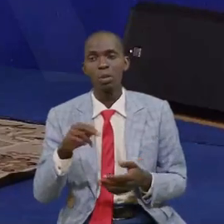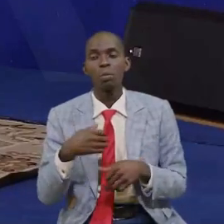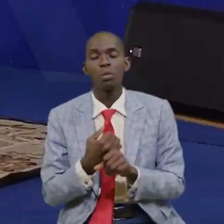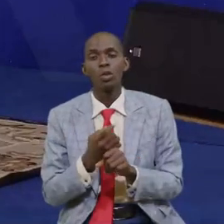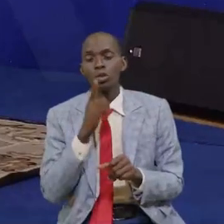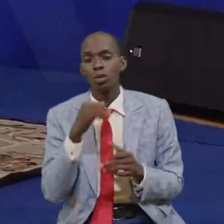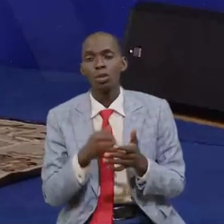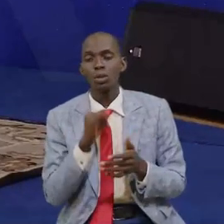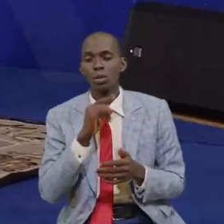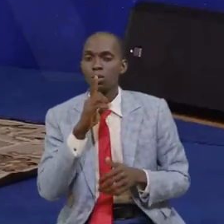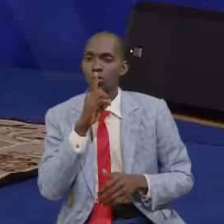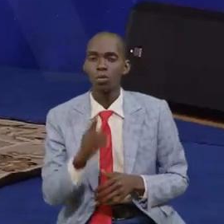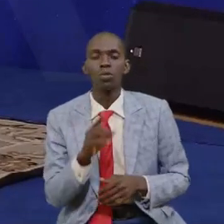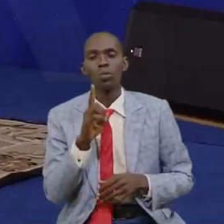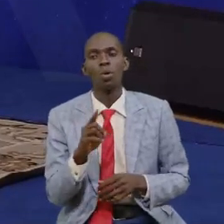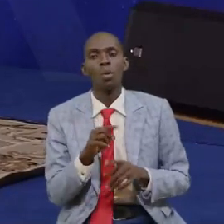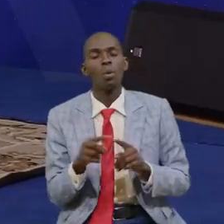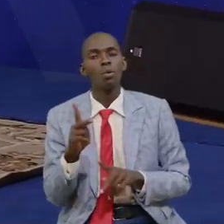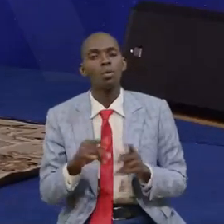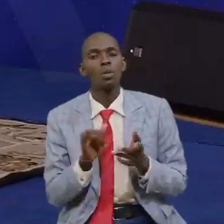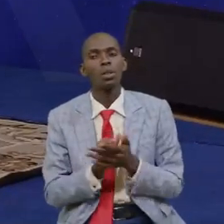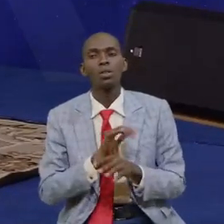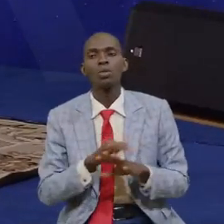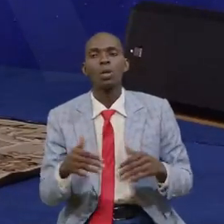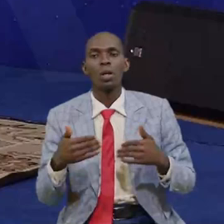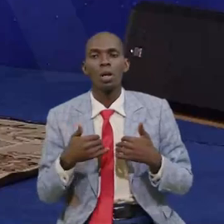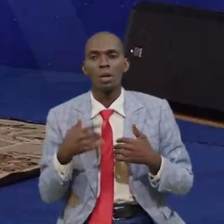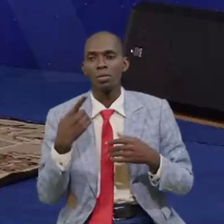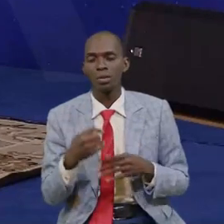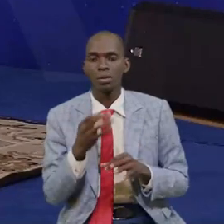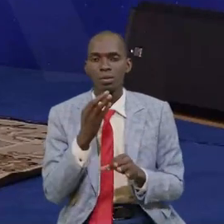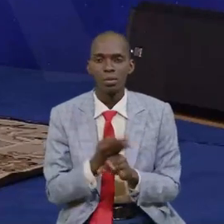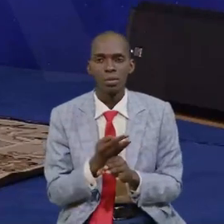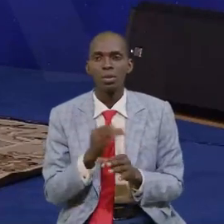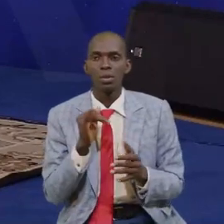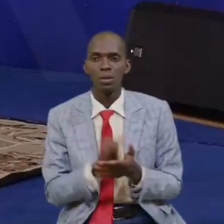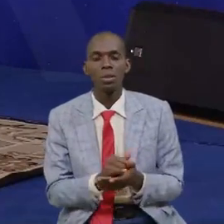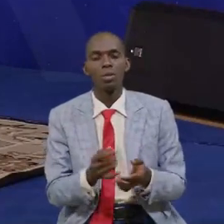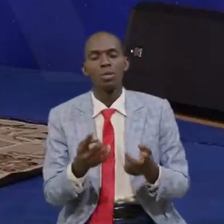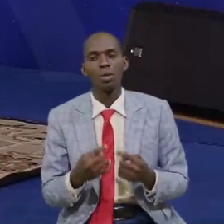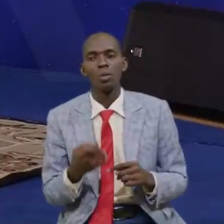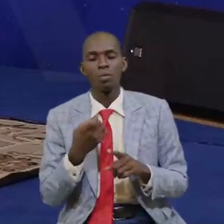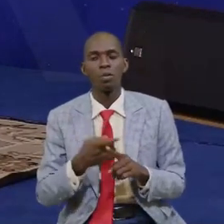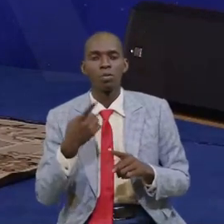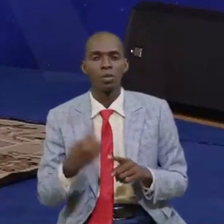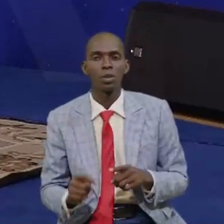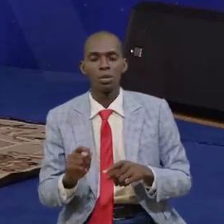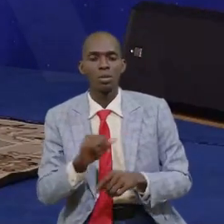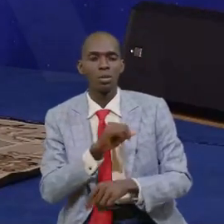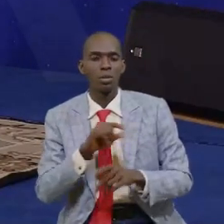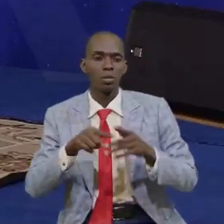authentique. Mais ceux qui n'ont pas la foi, qui vient de l'auteur,